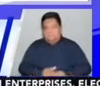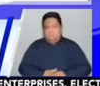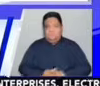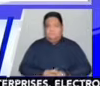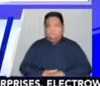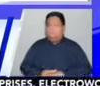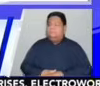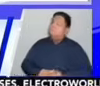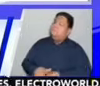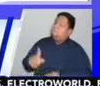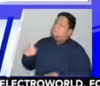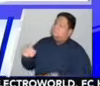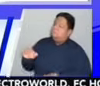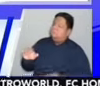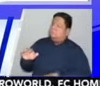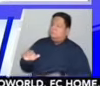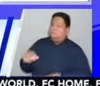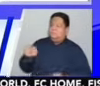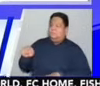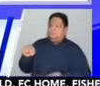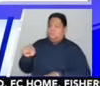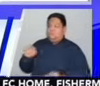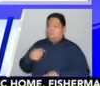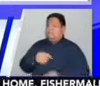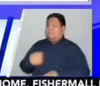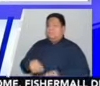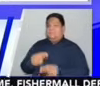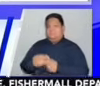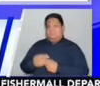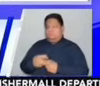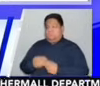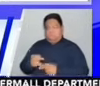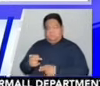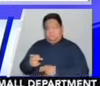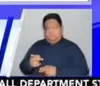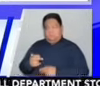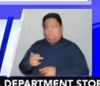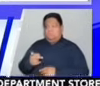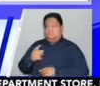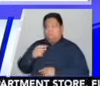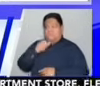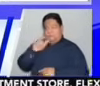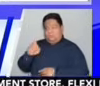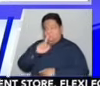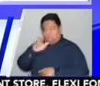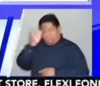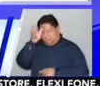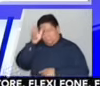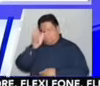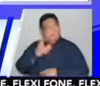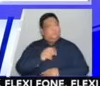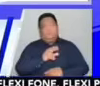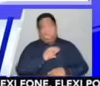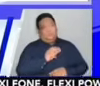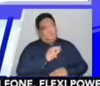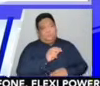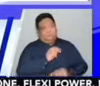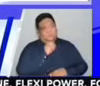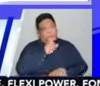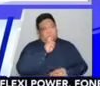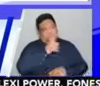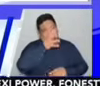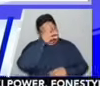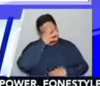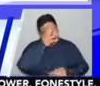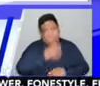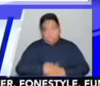Jong ah hindi niyo biological father Hindi ba yung tunay nanay tatay hindi mo tunay na tatay w hindi mo rin tunay